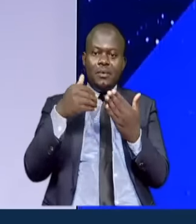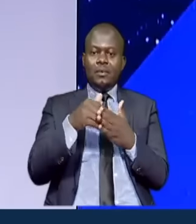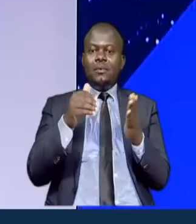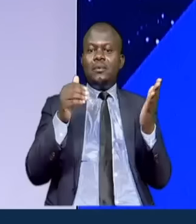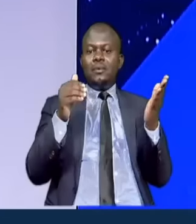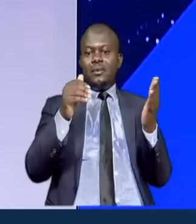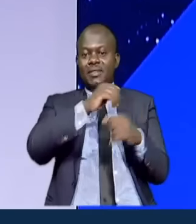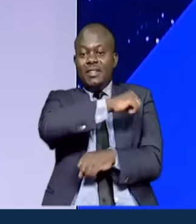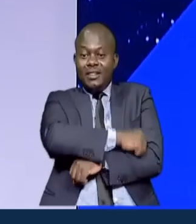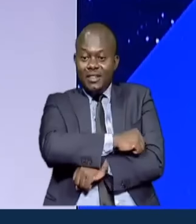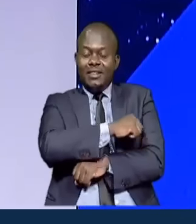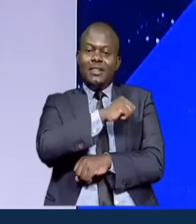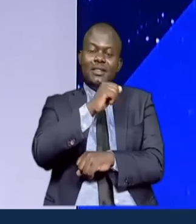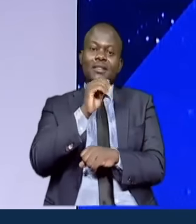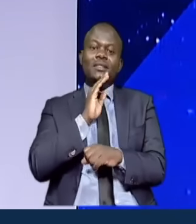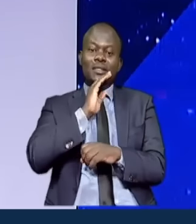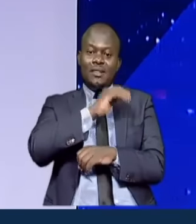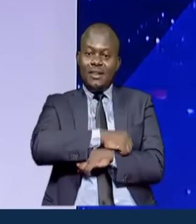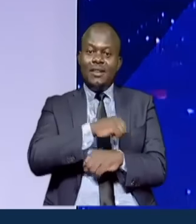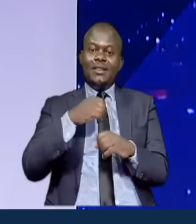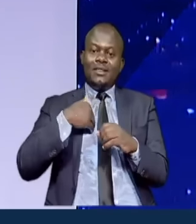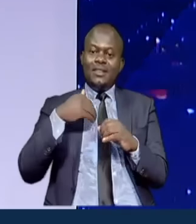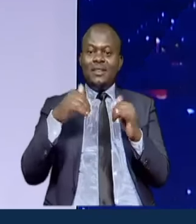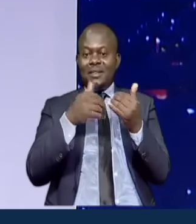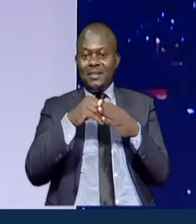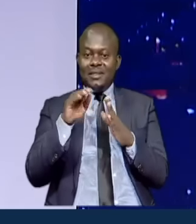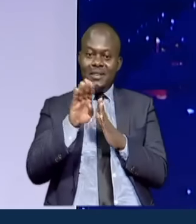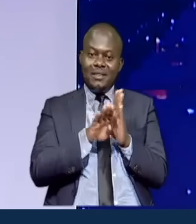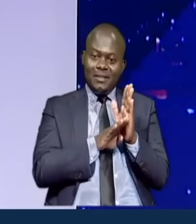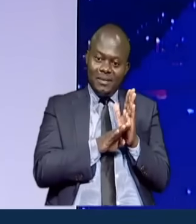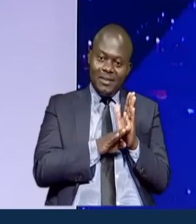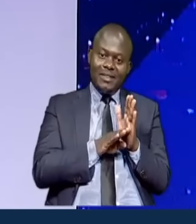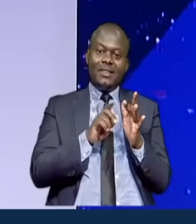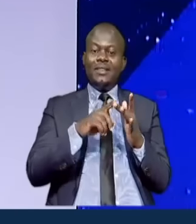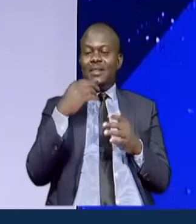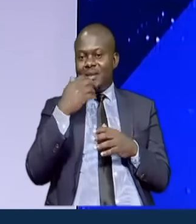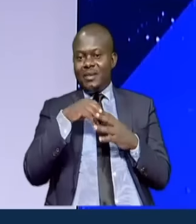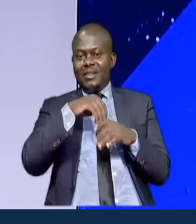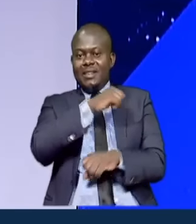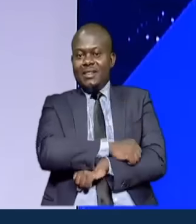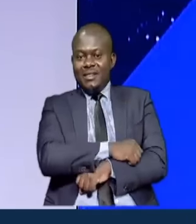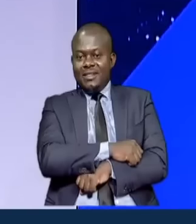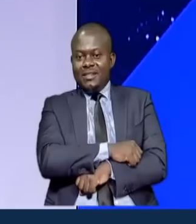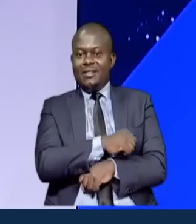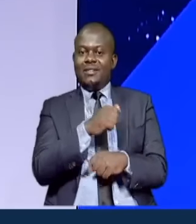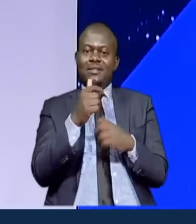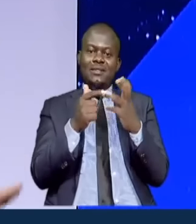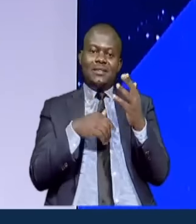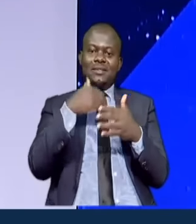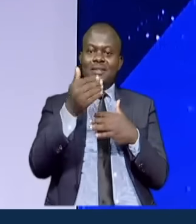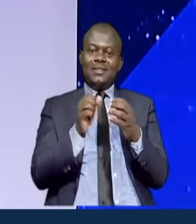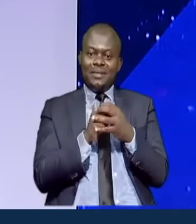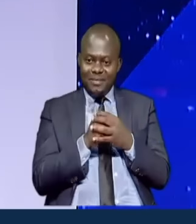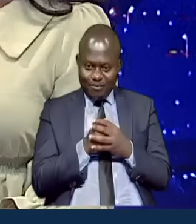School dukina imikino yo muri Bibiliya dukina theatre ku ishuri nyuma biza gupfunuka